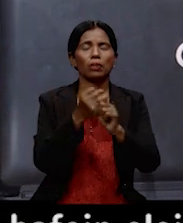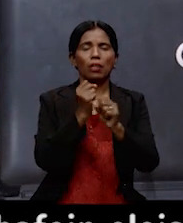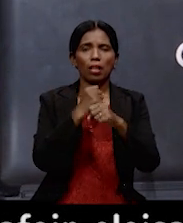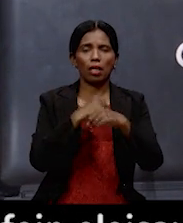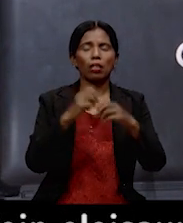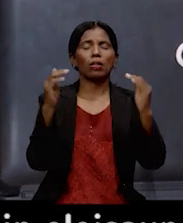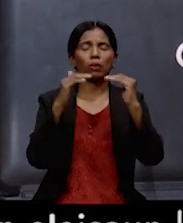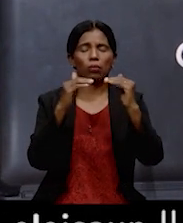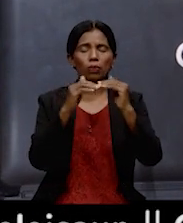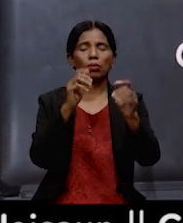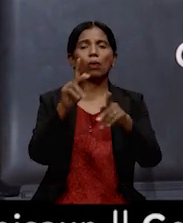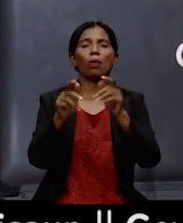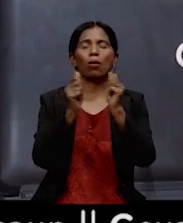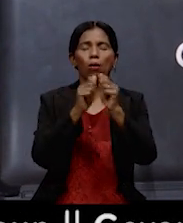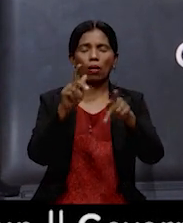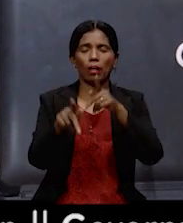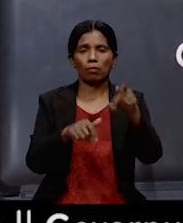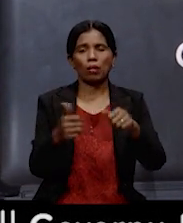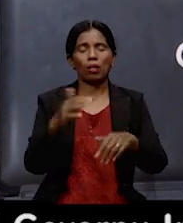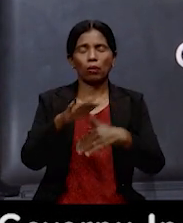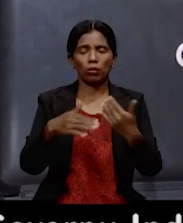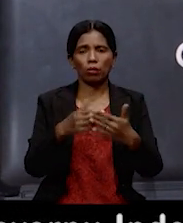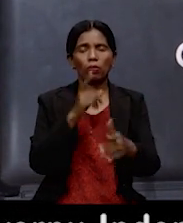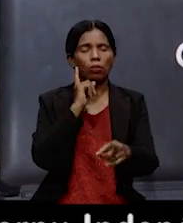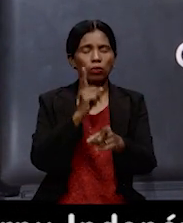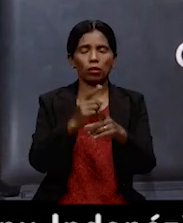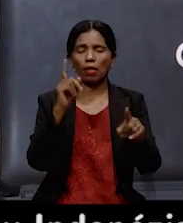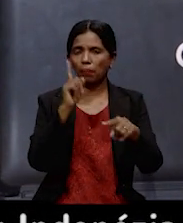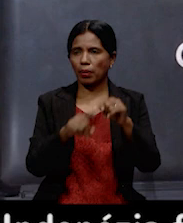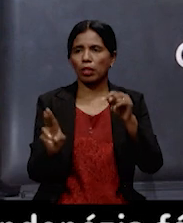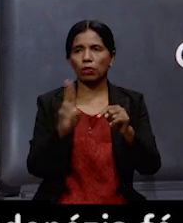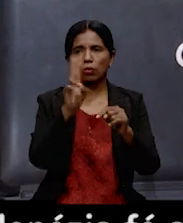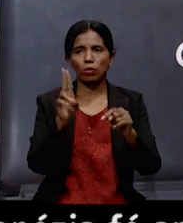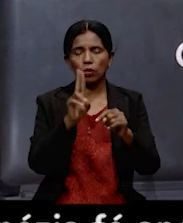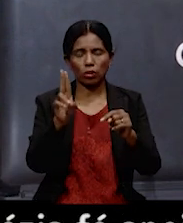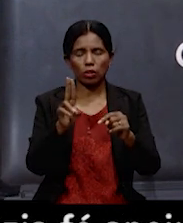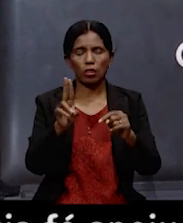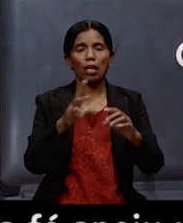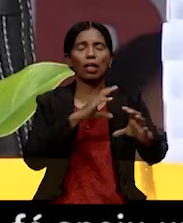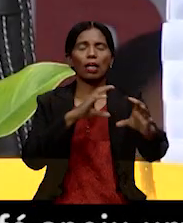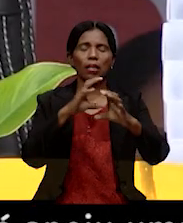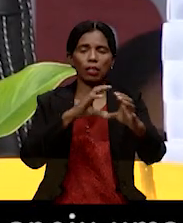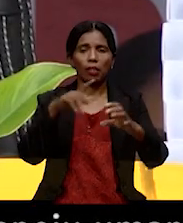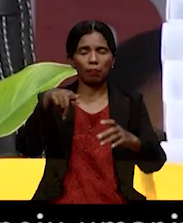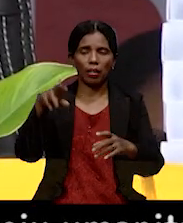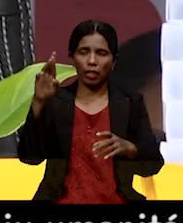dari sira. Nebe, lolos nene la merese para tuuza kareta PR ini ba halo